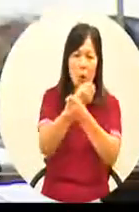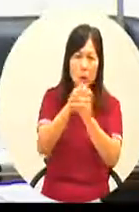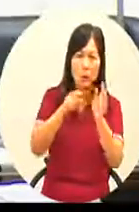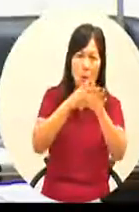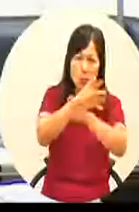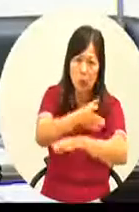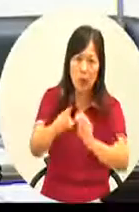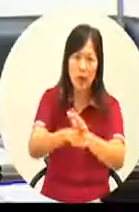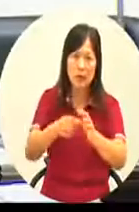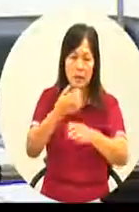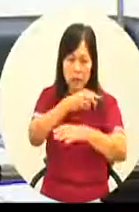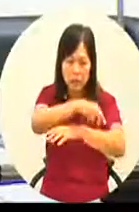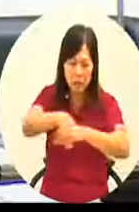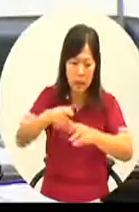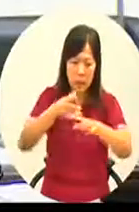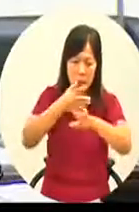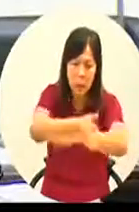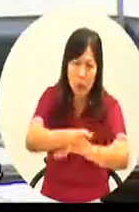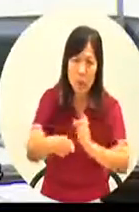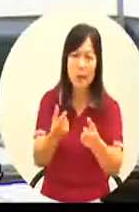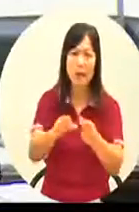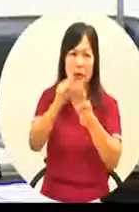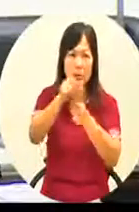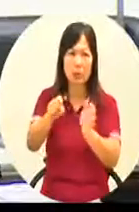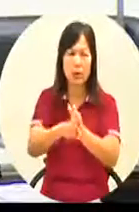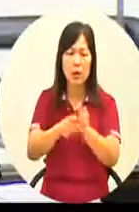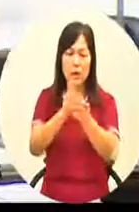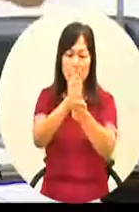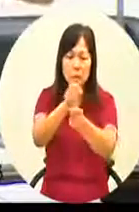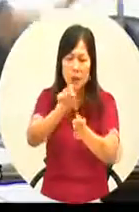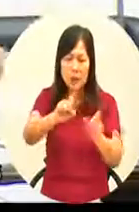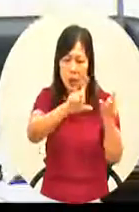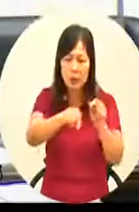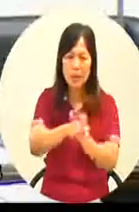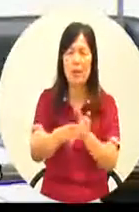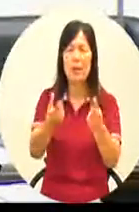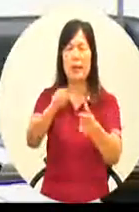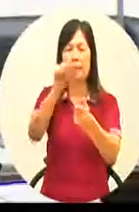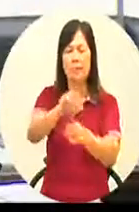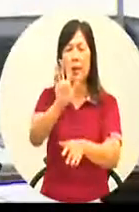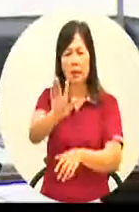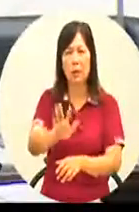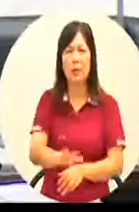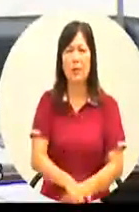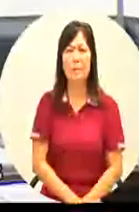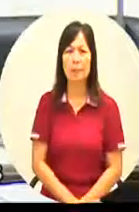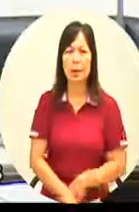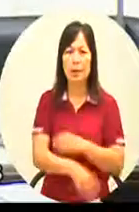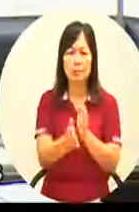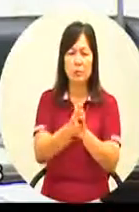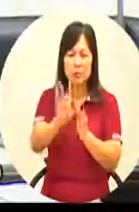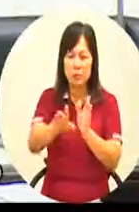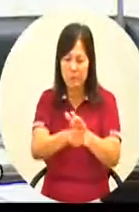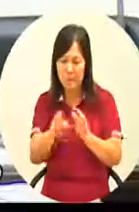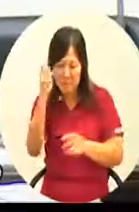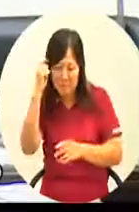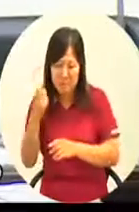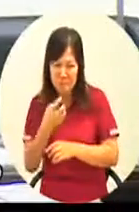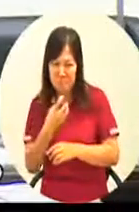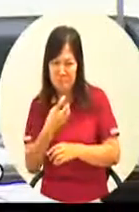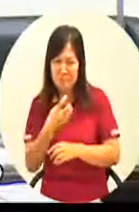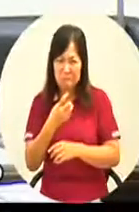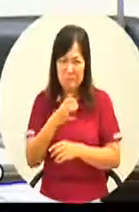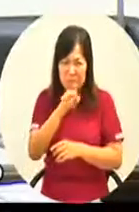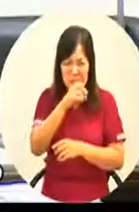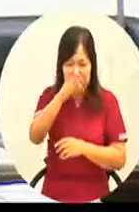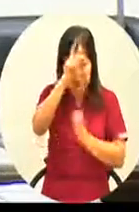绿灯，什么越线受罚，不依照什么指示方向照常罚，而且都在那边制造陷阱。大家搞到无一